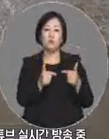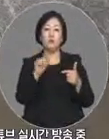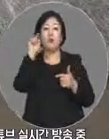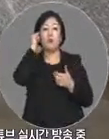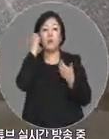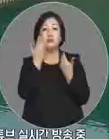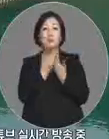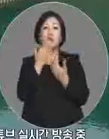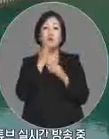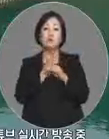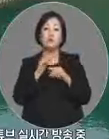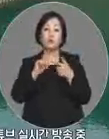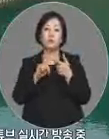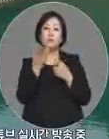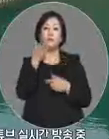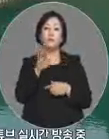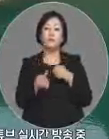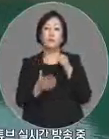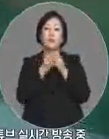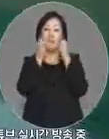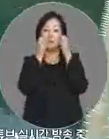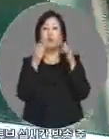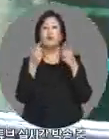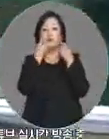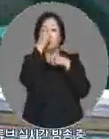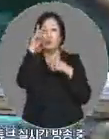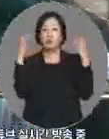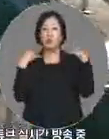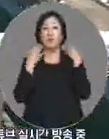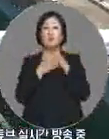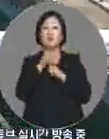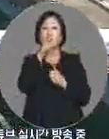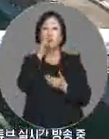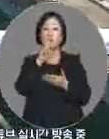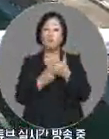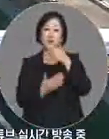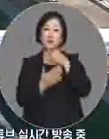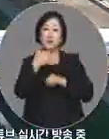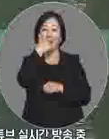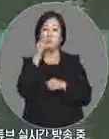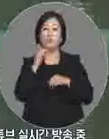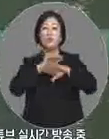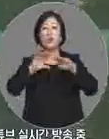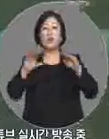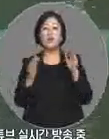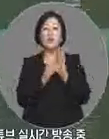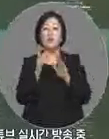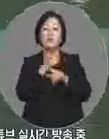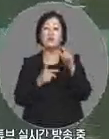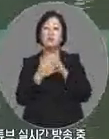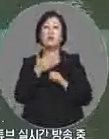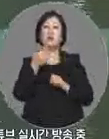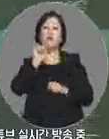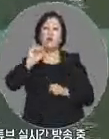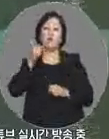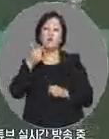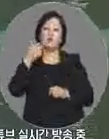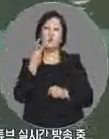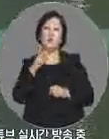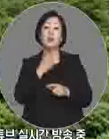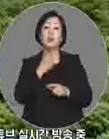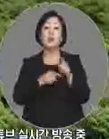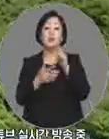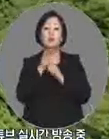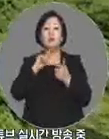있습니다 무엇보다 새 정부 들어 물 문제 정책 기조에 변화가 예상되는 가운데 반구대 암각화 보존 책이 또 다시